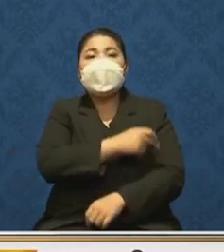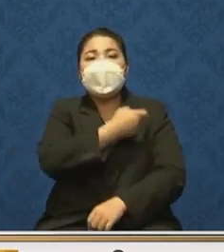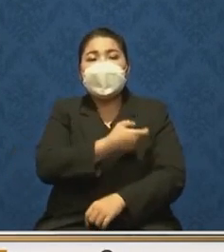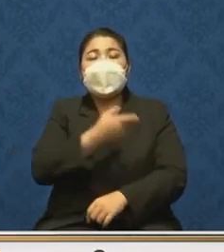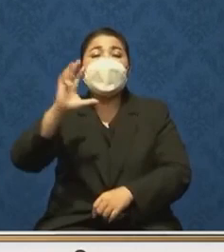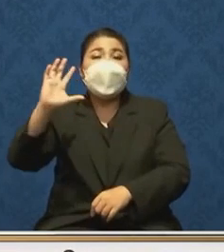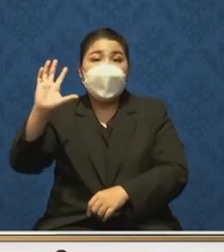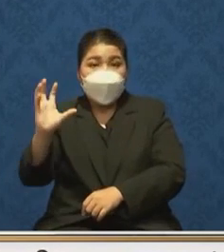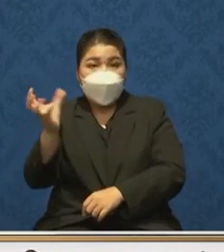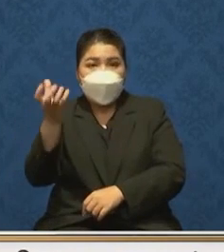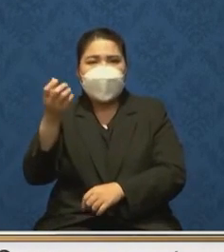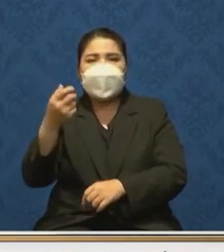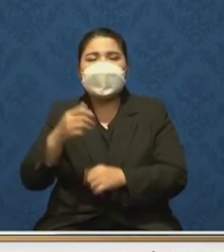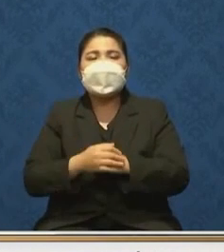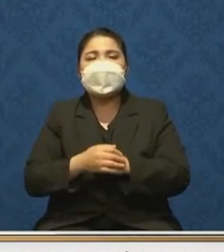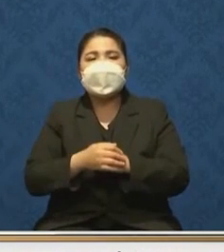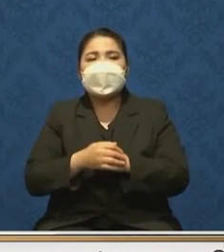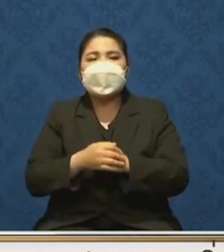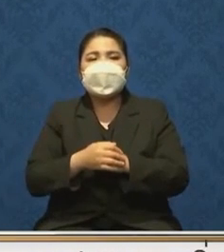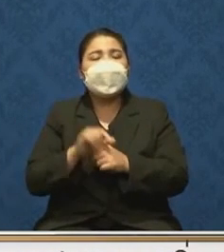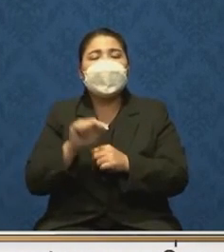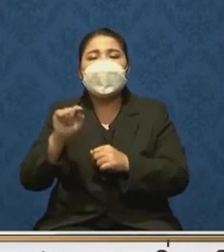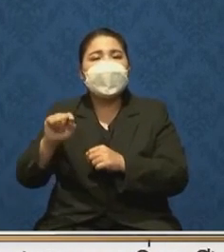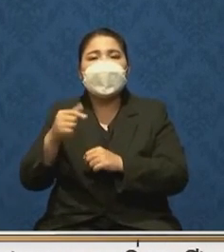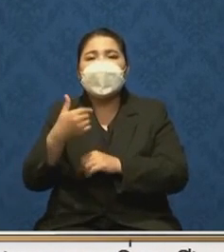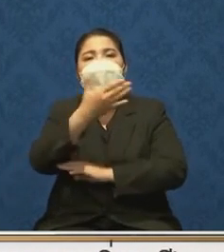นานาอรยะปเทศ